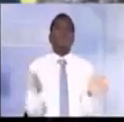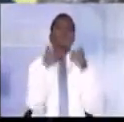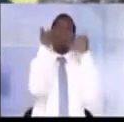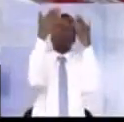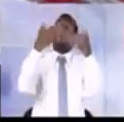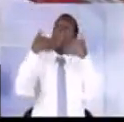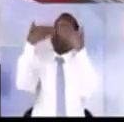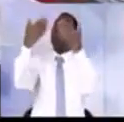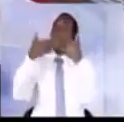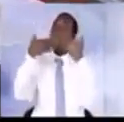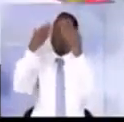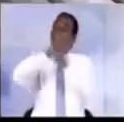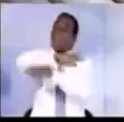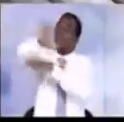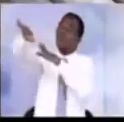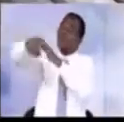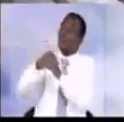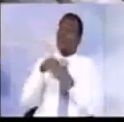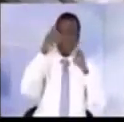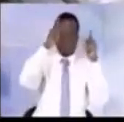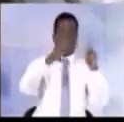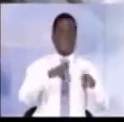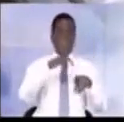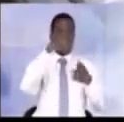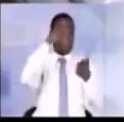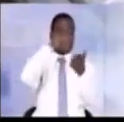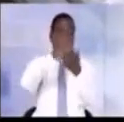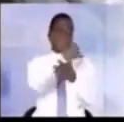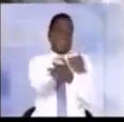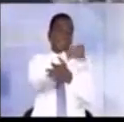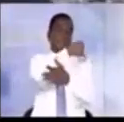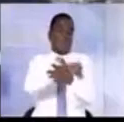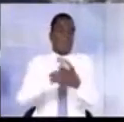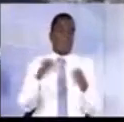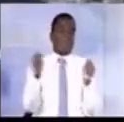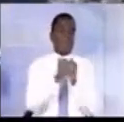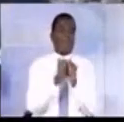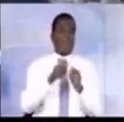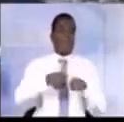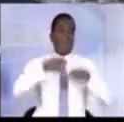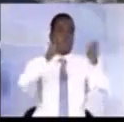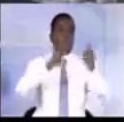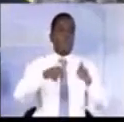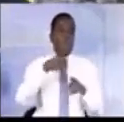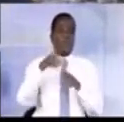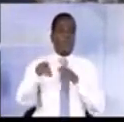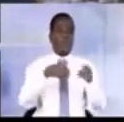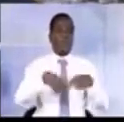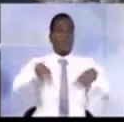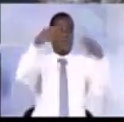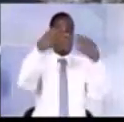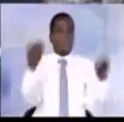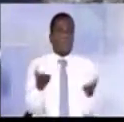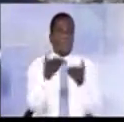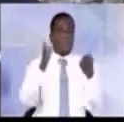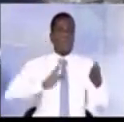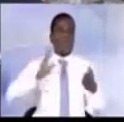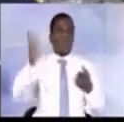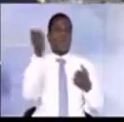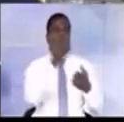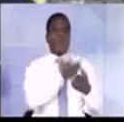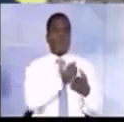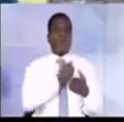à continuer et je pense que peut-être avec l'autorisation du père Zakaria nous allons peut-être faire venir ici nos